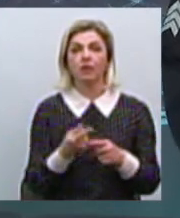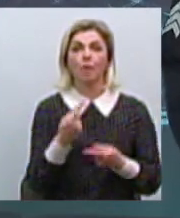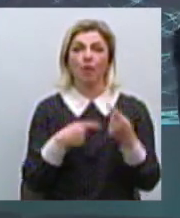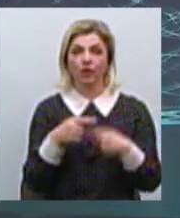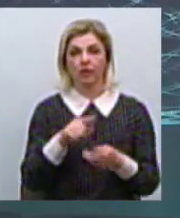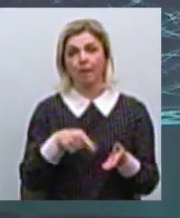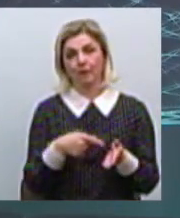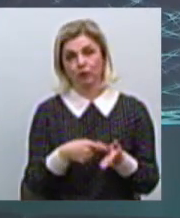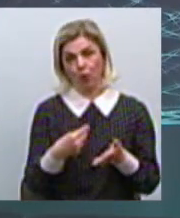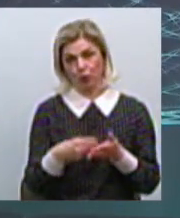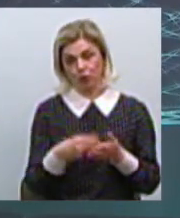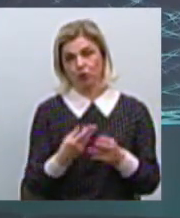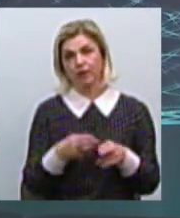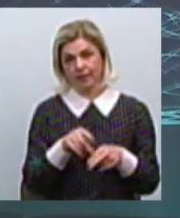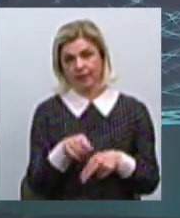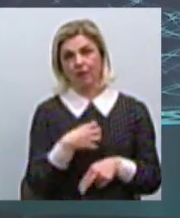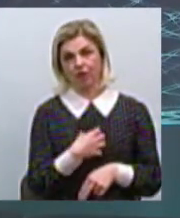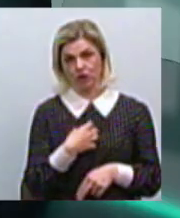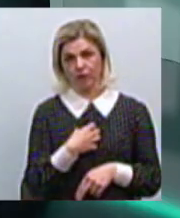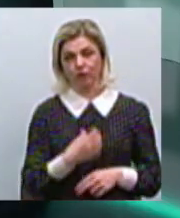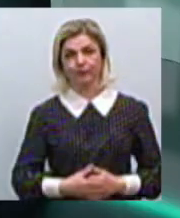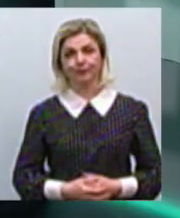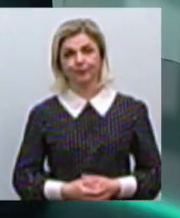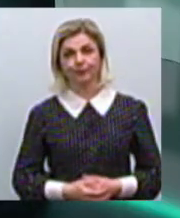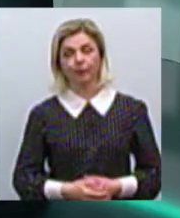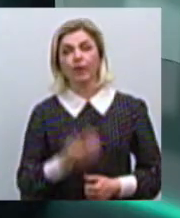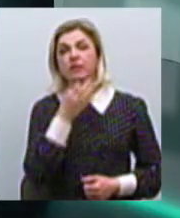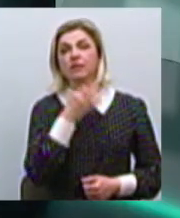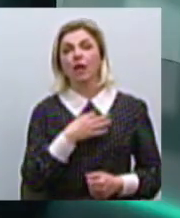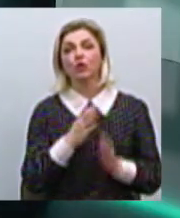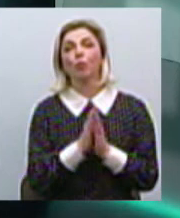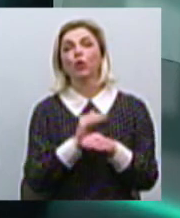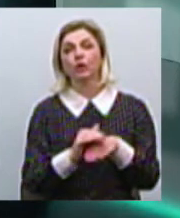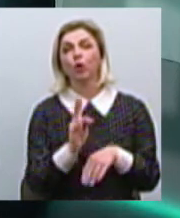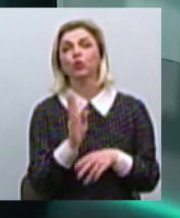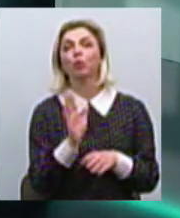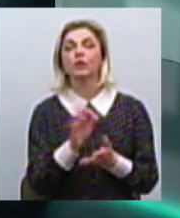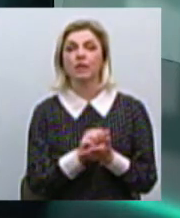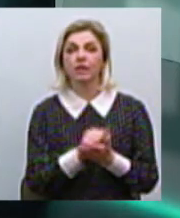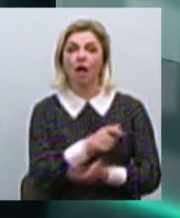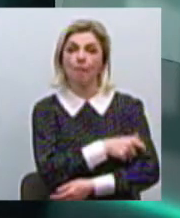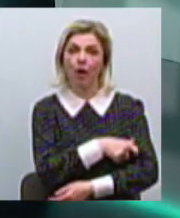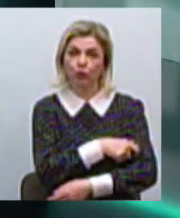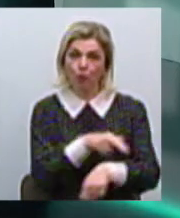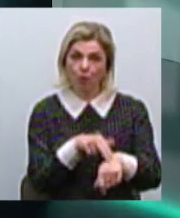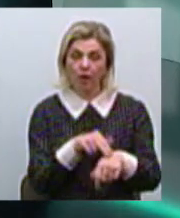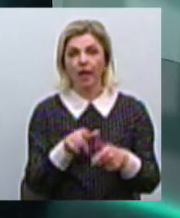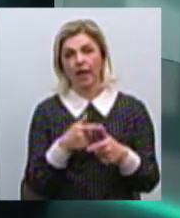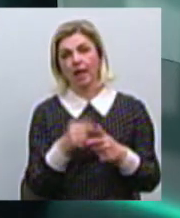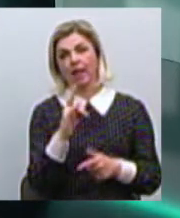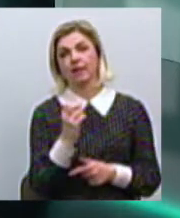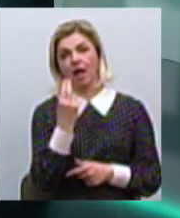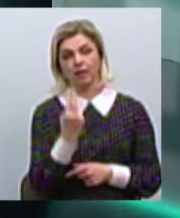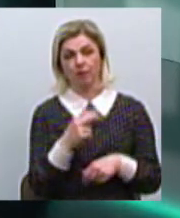бюджету. Оце дуже важливо. Віталія, скажіть, будь ласка, хто цим буде займатися? Патрульна поліція чи національна поліція? На жаль, у мене